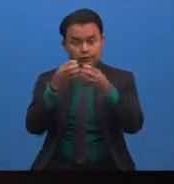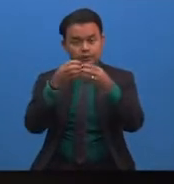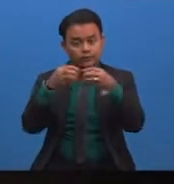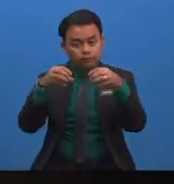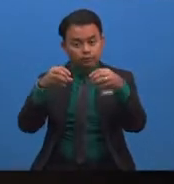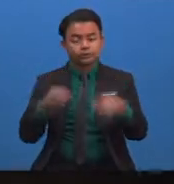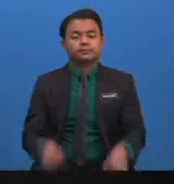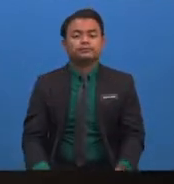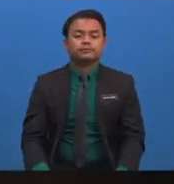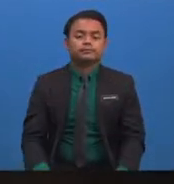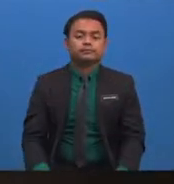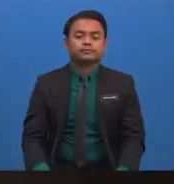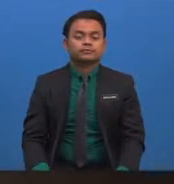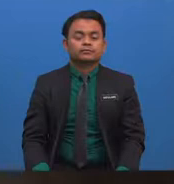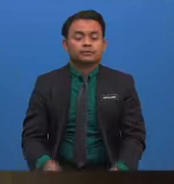Berhati-hati ya.